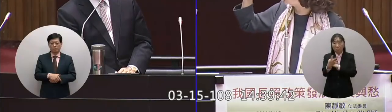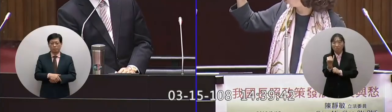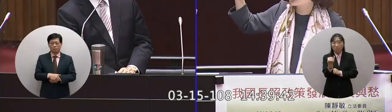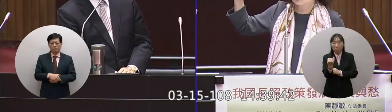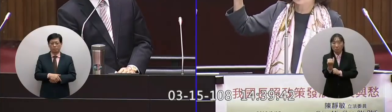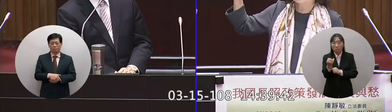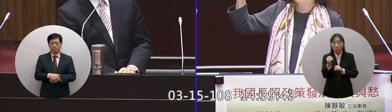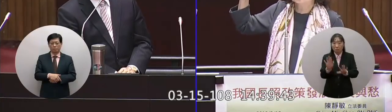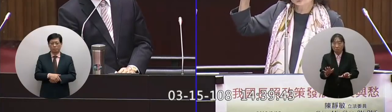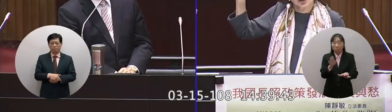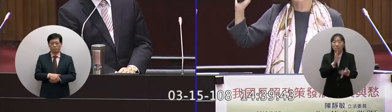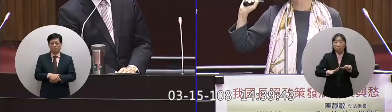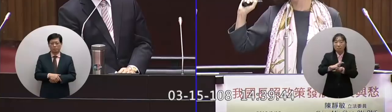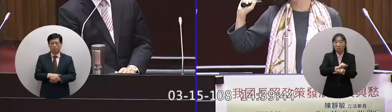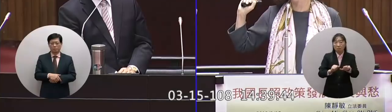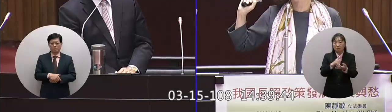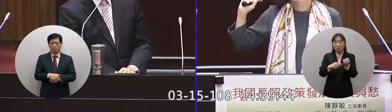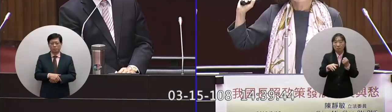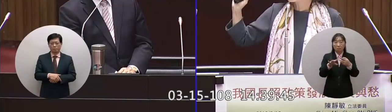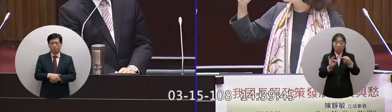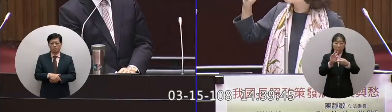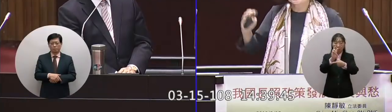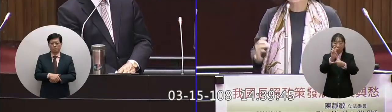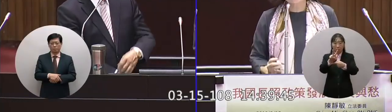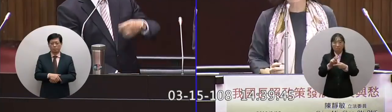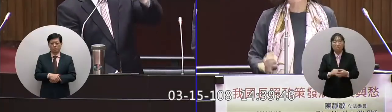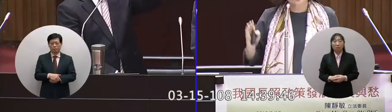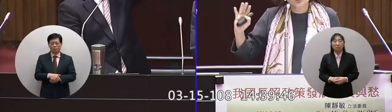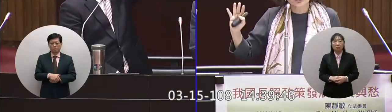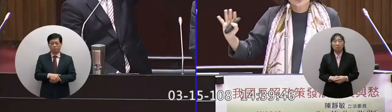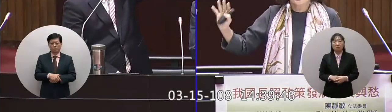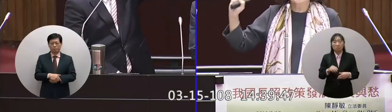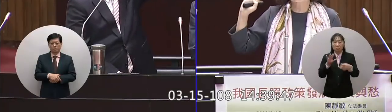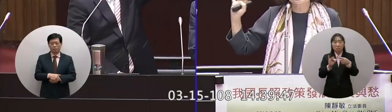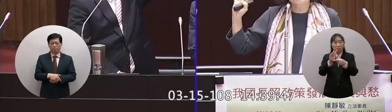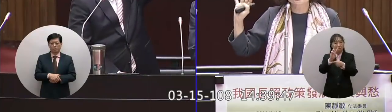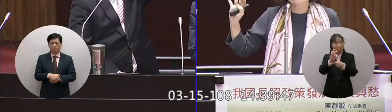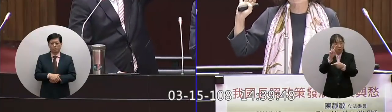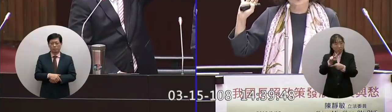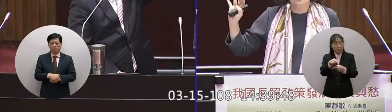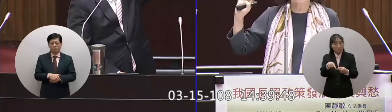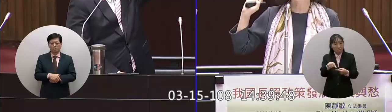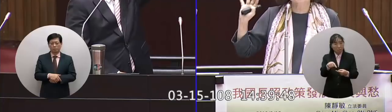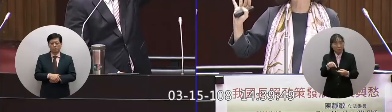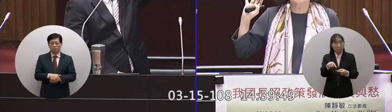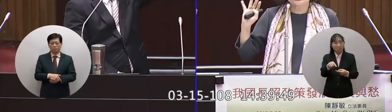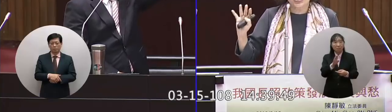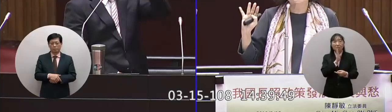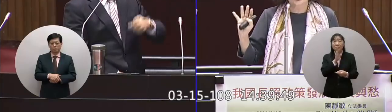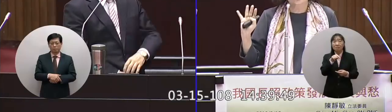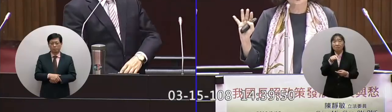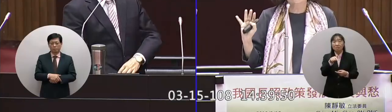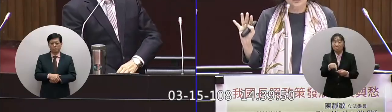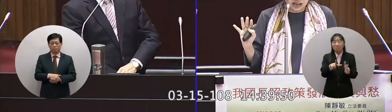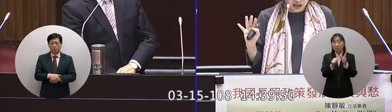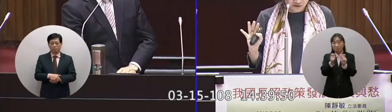还只有全国只有 32%。可是这个 32%， 对不起，还只是我们现在